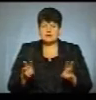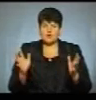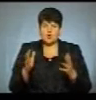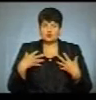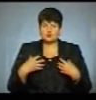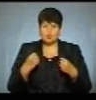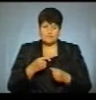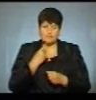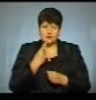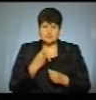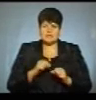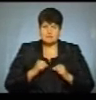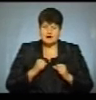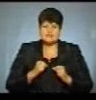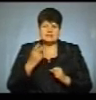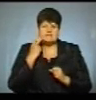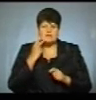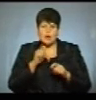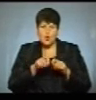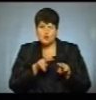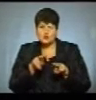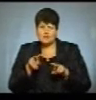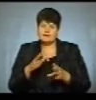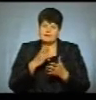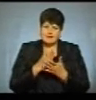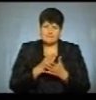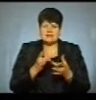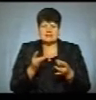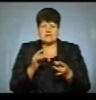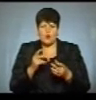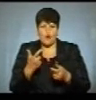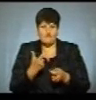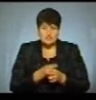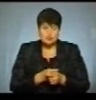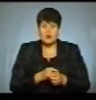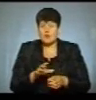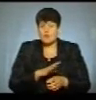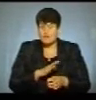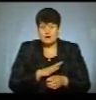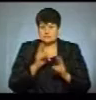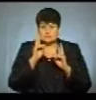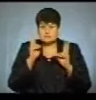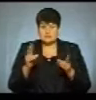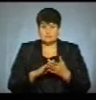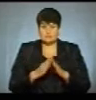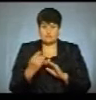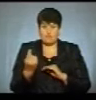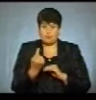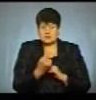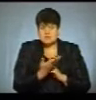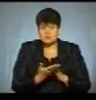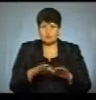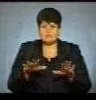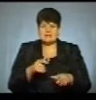здоров'я запевняють, намагаються завжди контролювати наявність сироваток. Але інколи просто не проінформовані ситуацією по областях, тому що